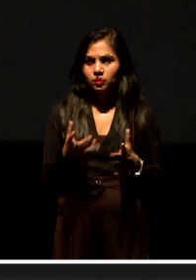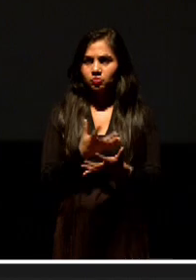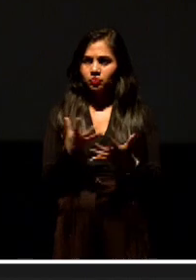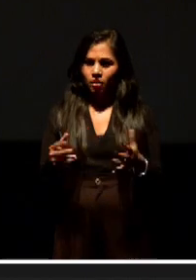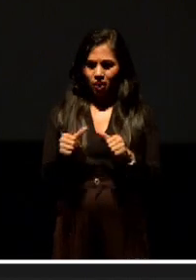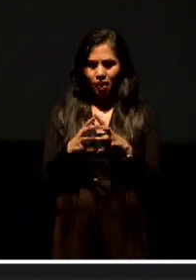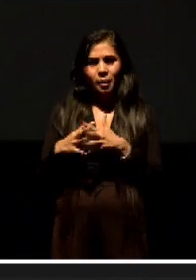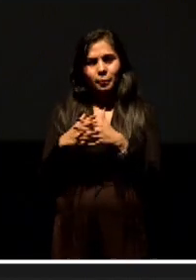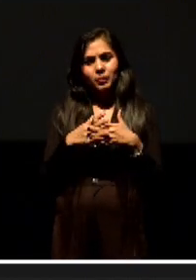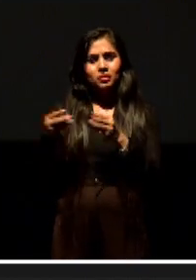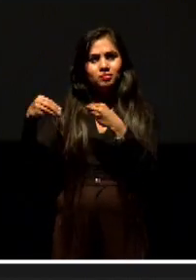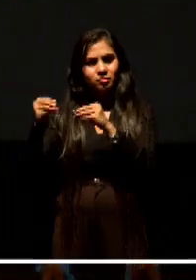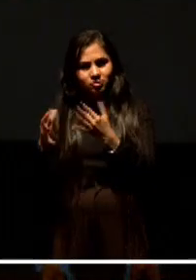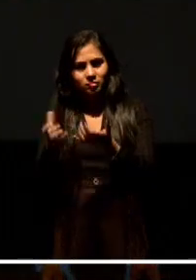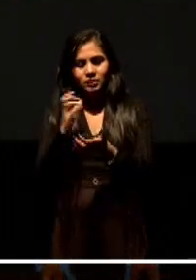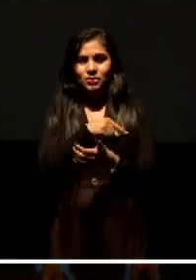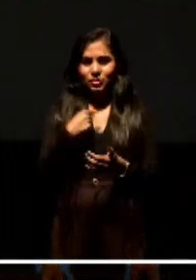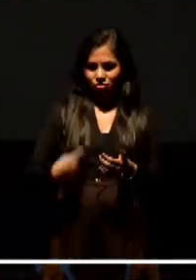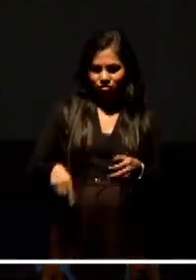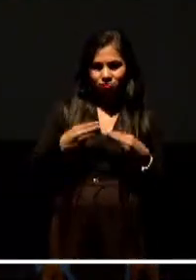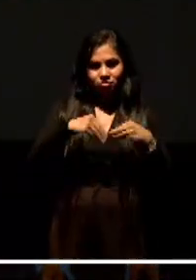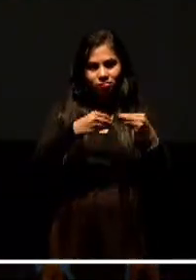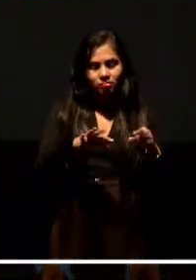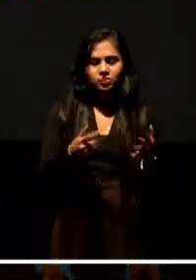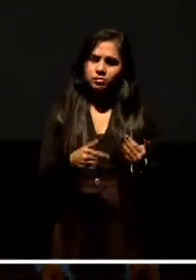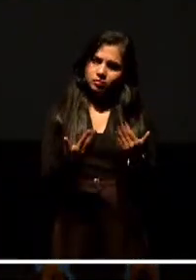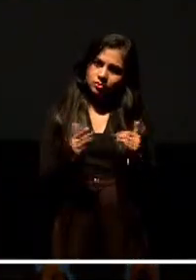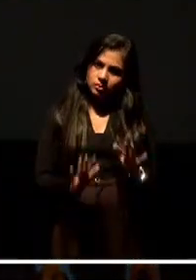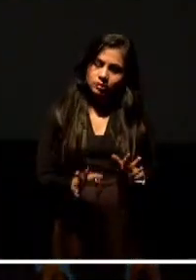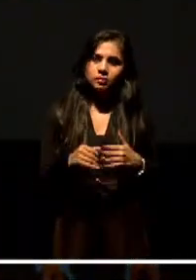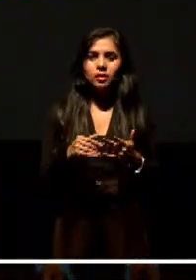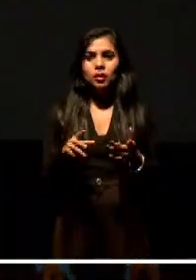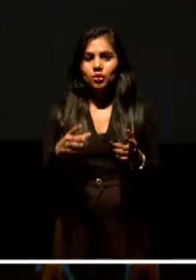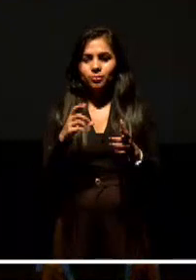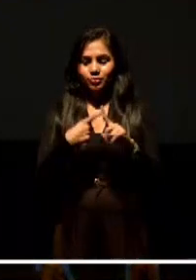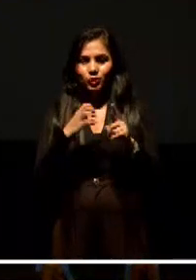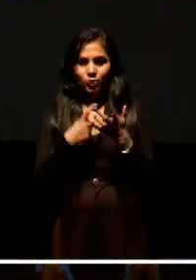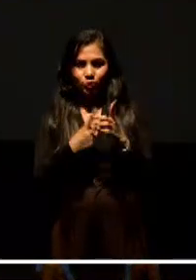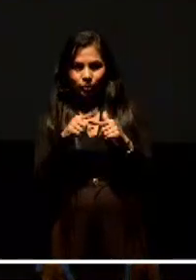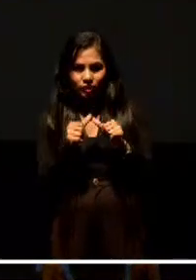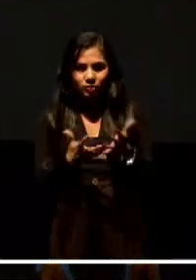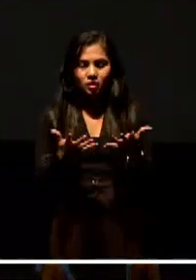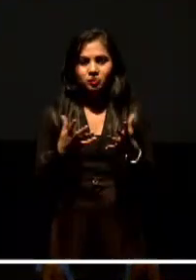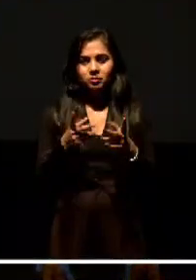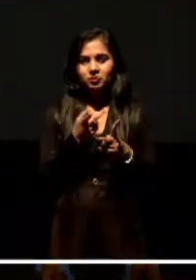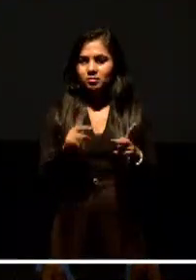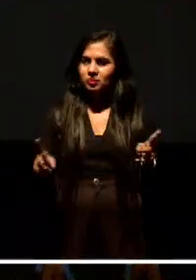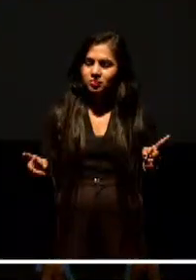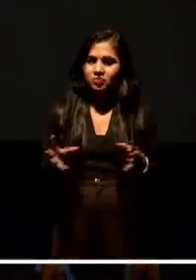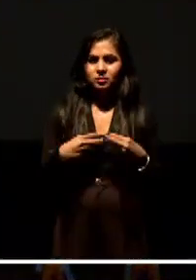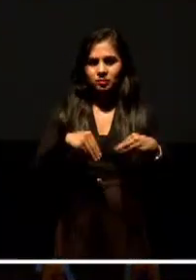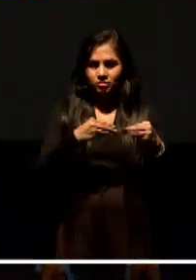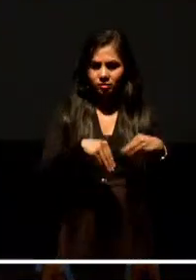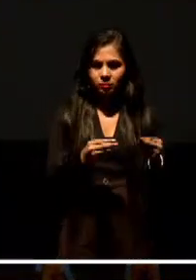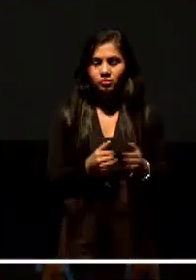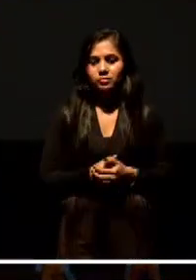बिके, क्यों नहीं हमारे प्रोडक्ट चाइना में बिके, हो संभव है कोरिया में बिके, अफ्रीका में बिके। तो हमको एक्सपोर्ट ओरिएंटेशन में